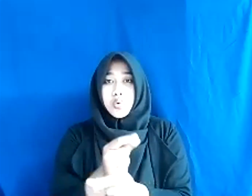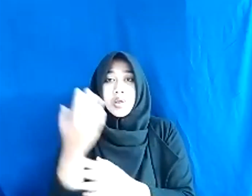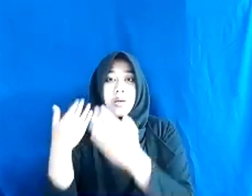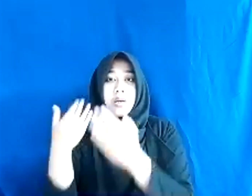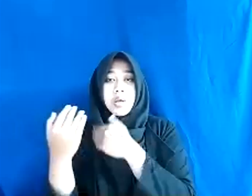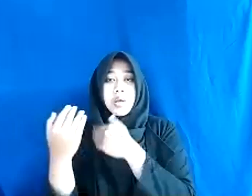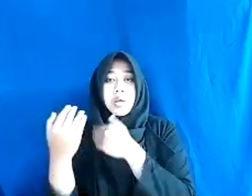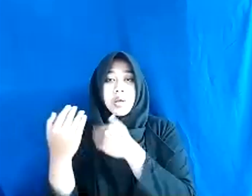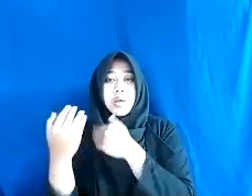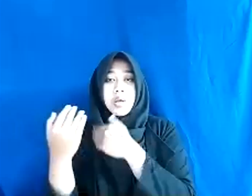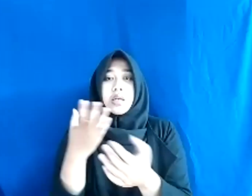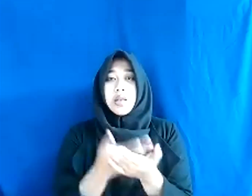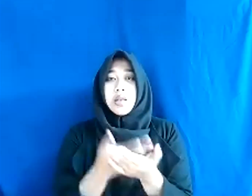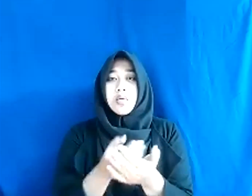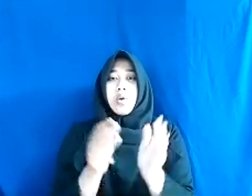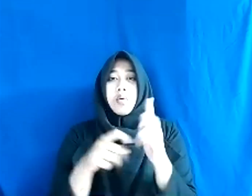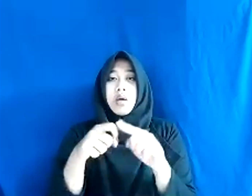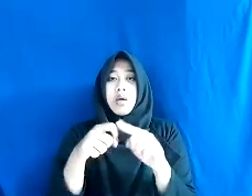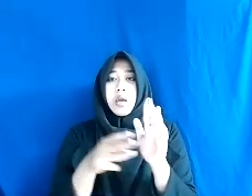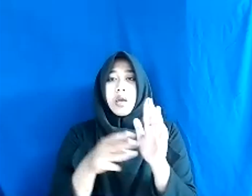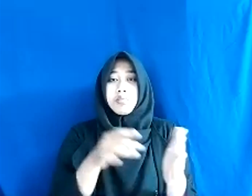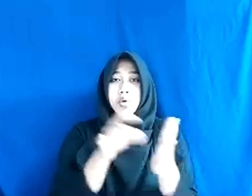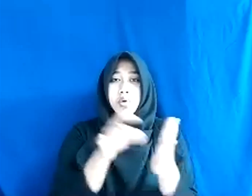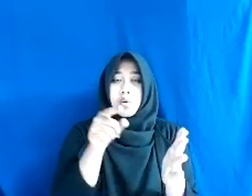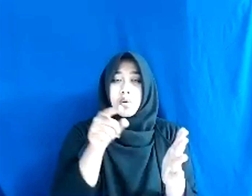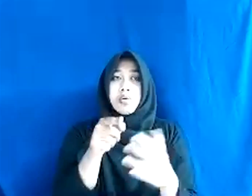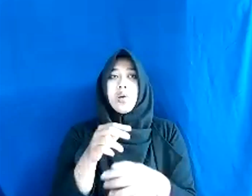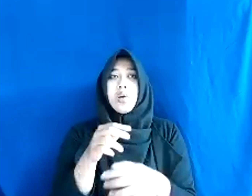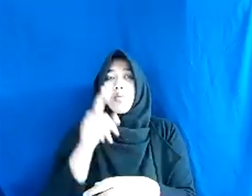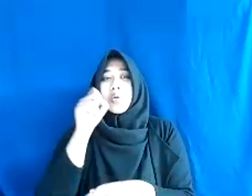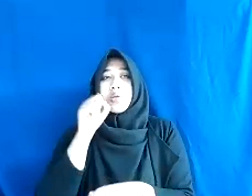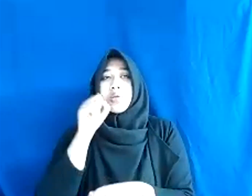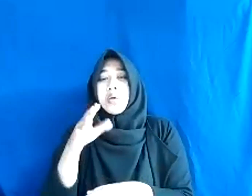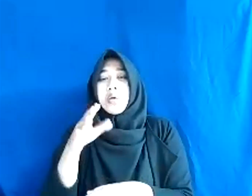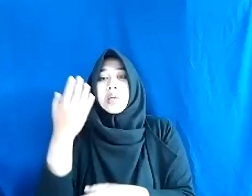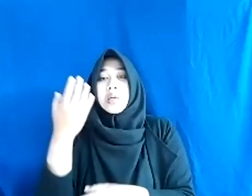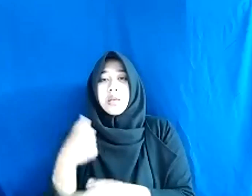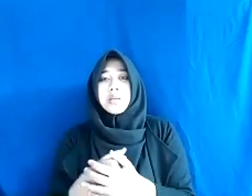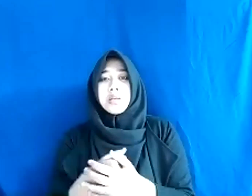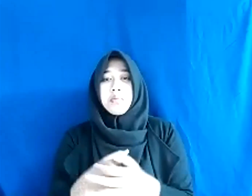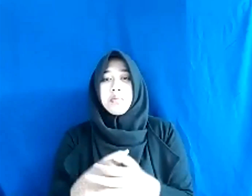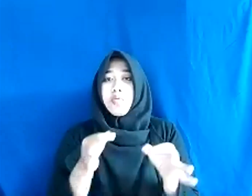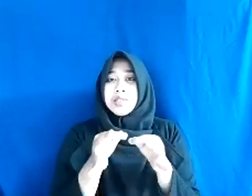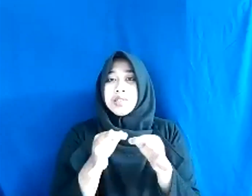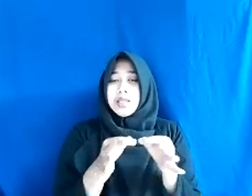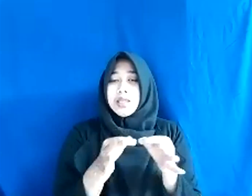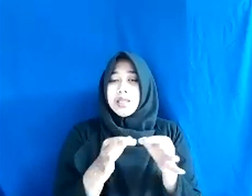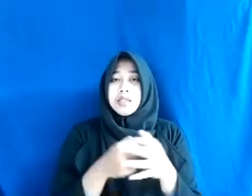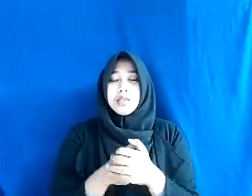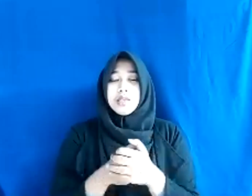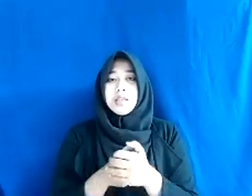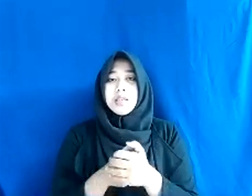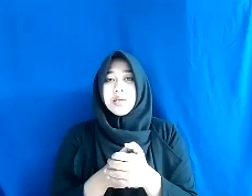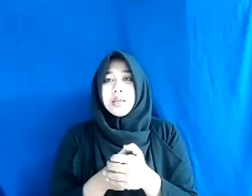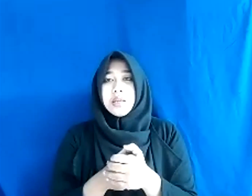sampaikan di sini, kemarin saya memfasilitasi ada 12 UMKM yang dari